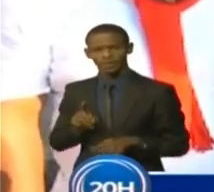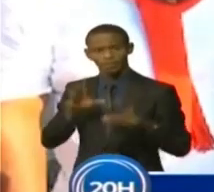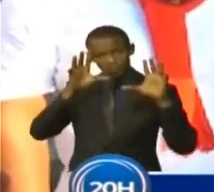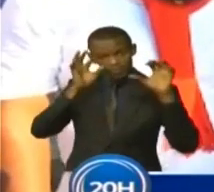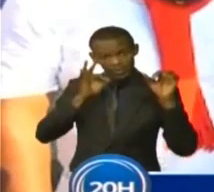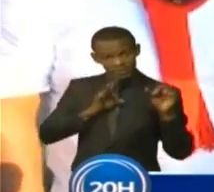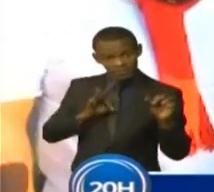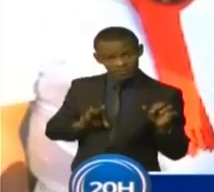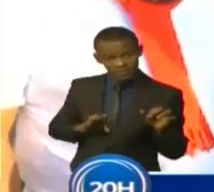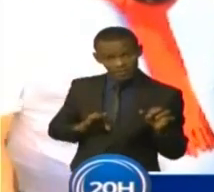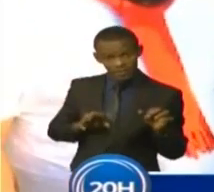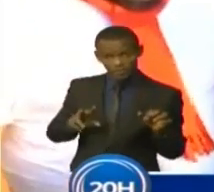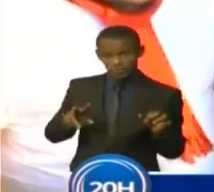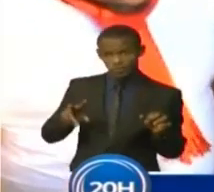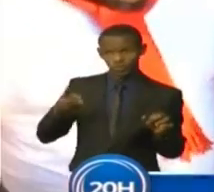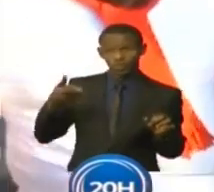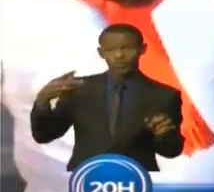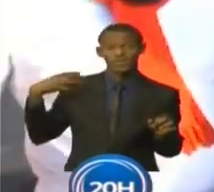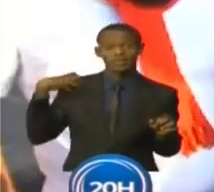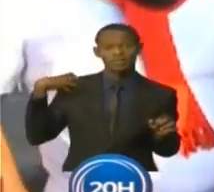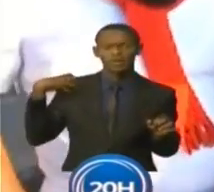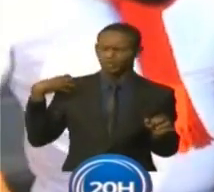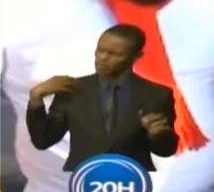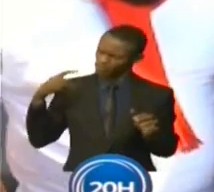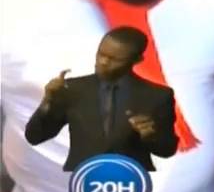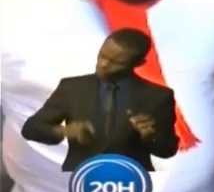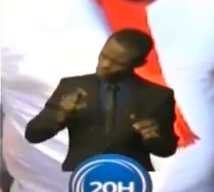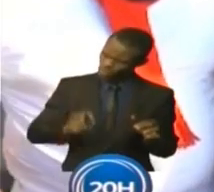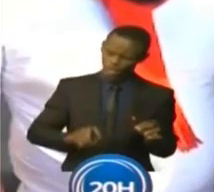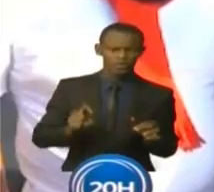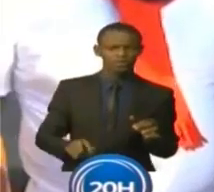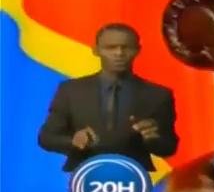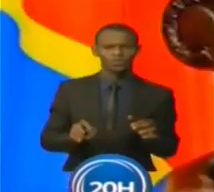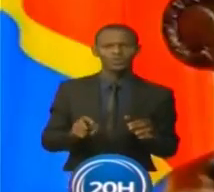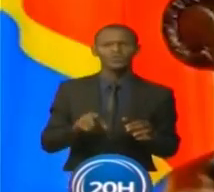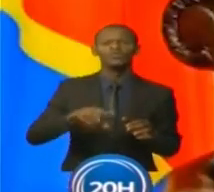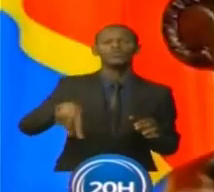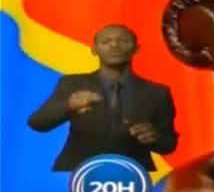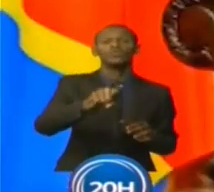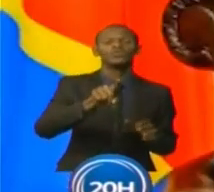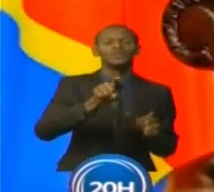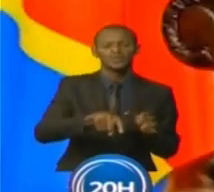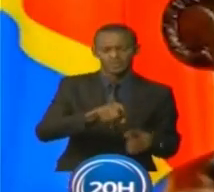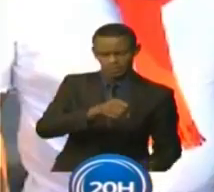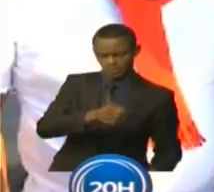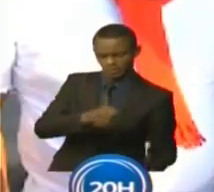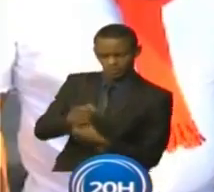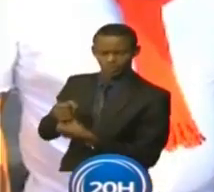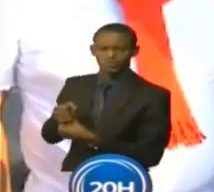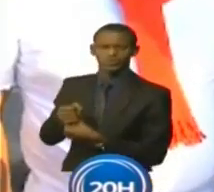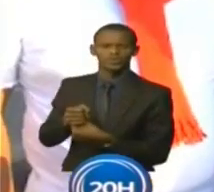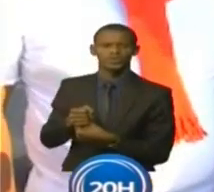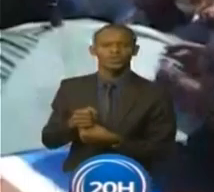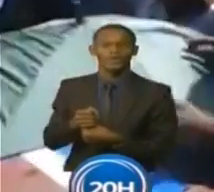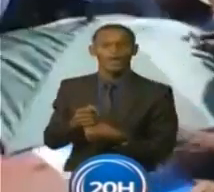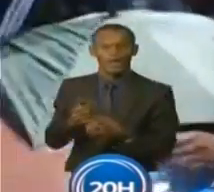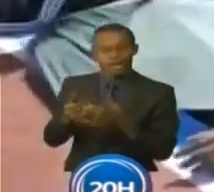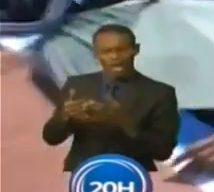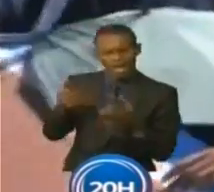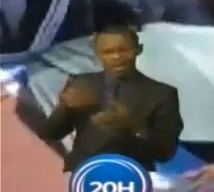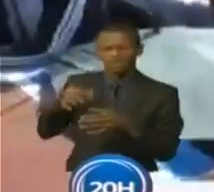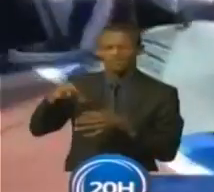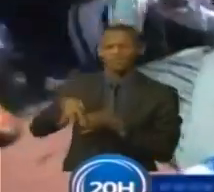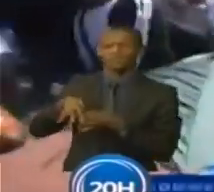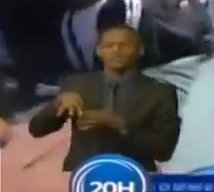trouvé avant sa prise du pouvoir et aussi une avancée significative avant sa réélection au deuxième mandat. Le